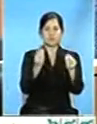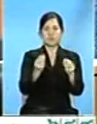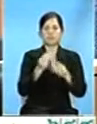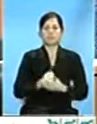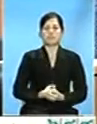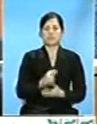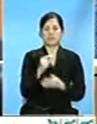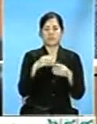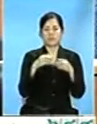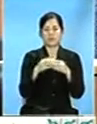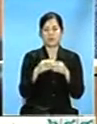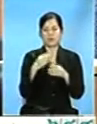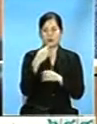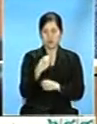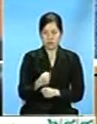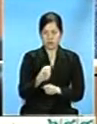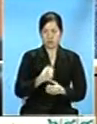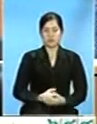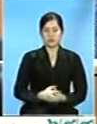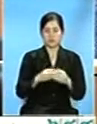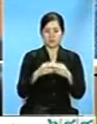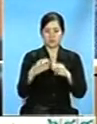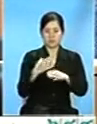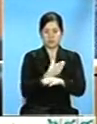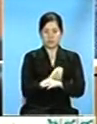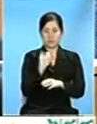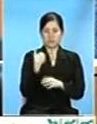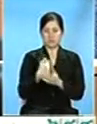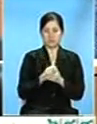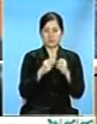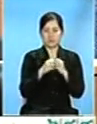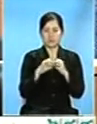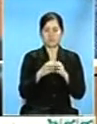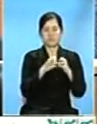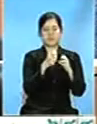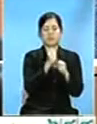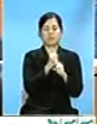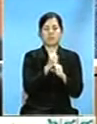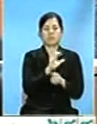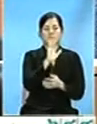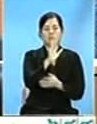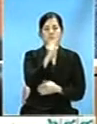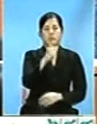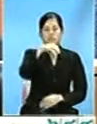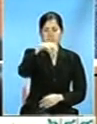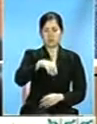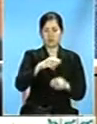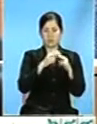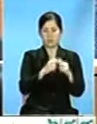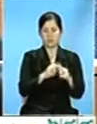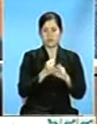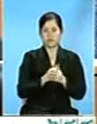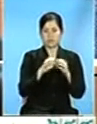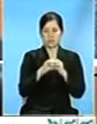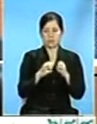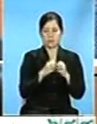ให้พรรคการเมืองเข้ามาแทรกแซงการทำงานขององค์กรอิสระเข้ามาแทรกแซงการทำงาน